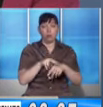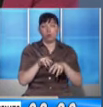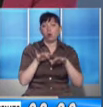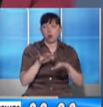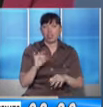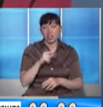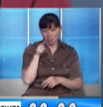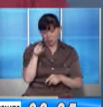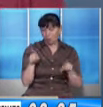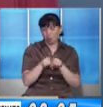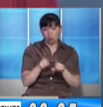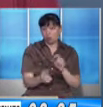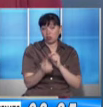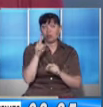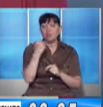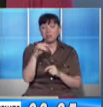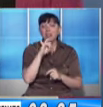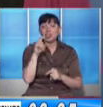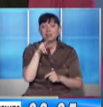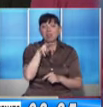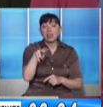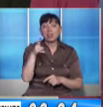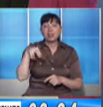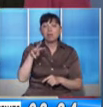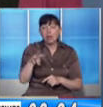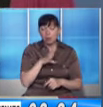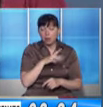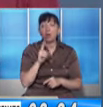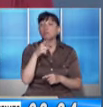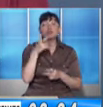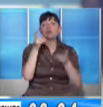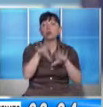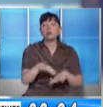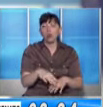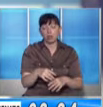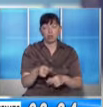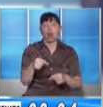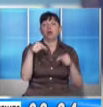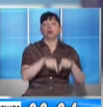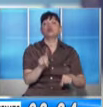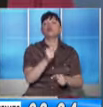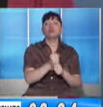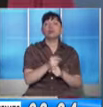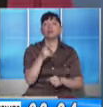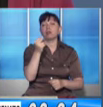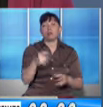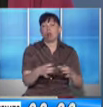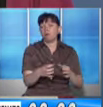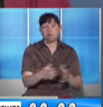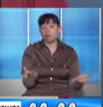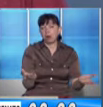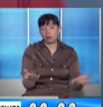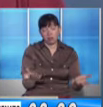în platforma, da, astăzi. Trebuia să rămâneți acolo. Eu iau de întrebare și am răspuns foarte clar